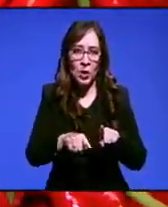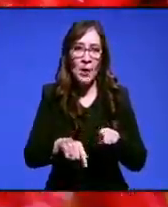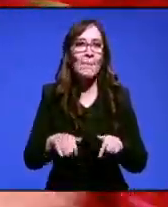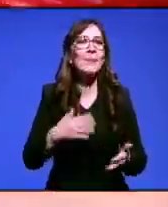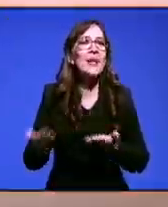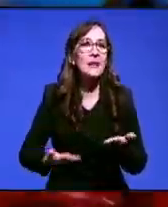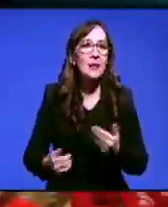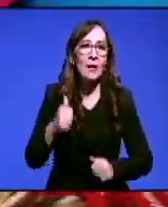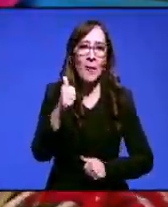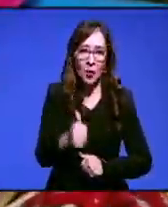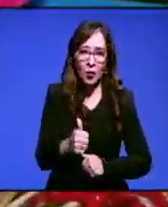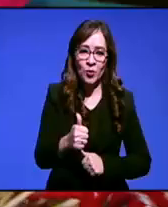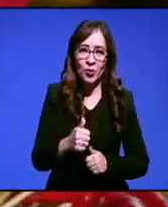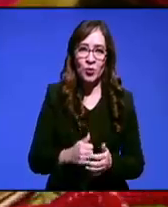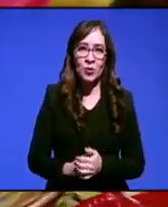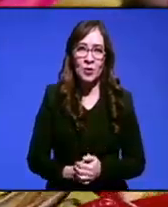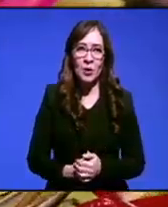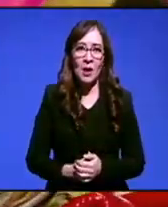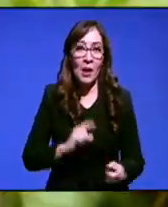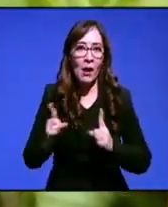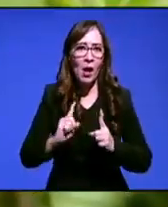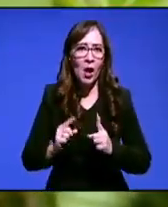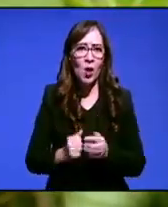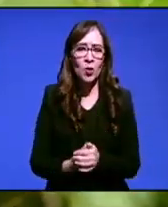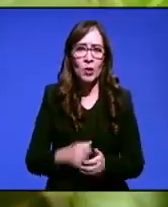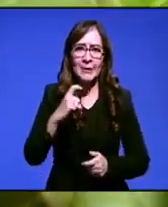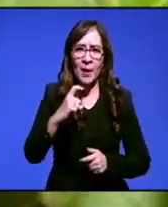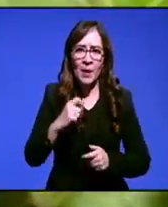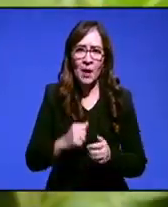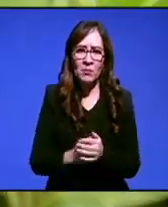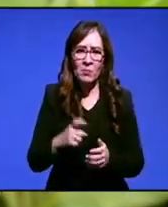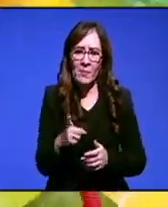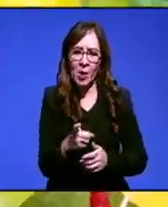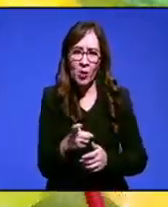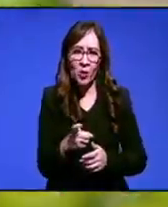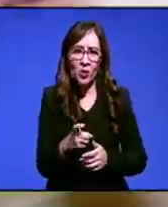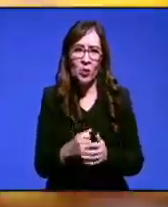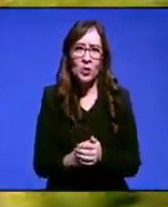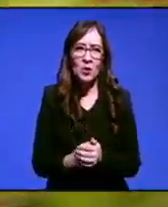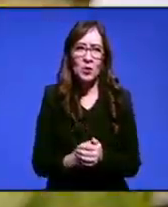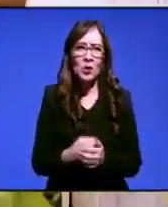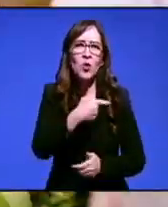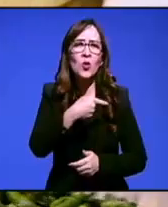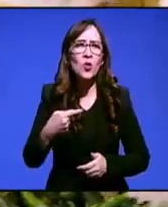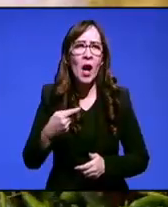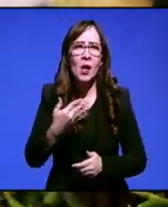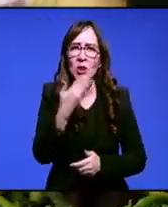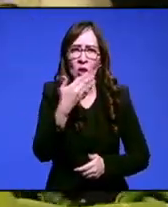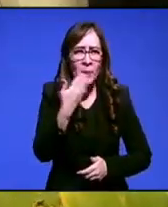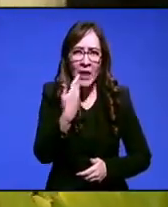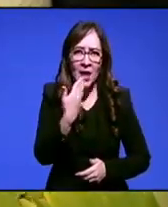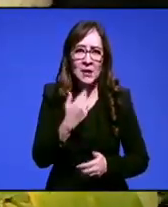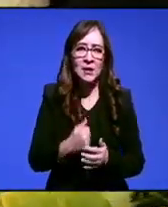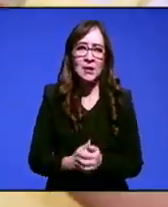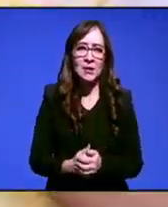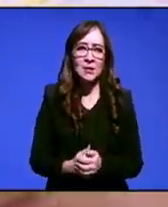pengalaman, seringkali ditemukan cabai yang melengkung, bentuknya dan warnanya kusam memiliki rasa kurang pedas. Karena bisa